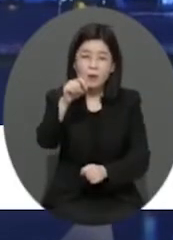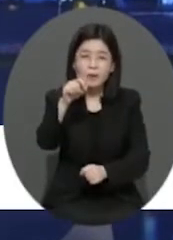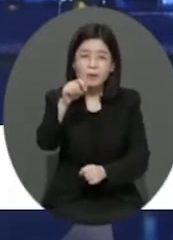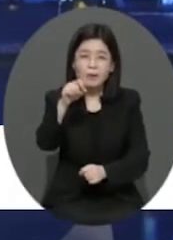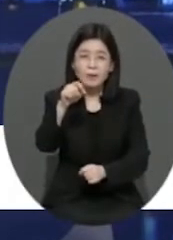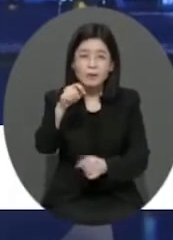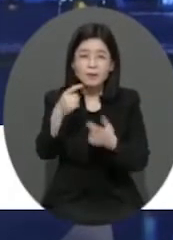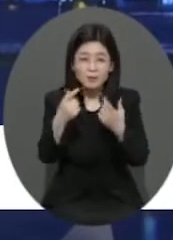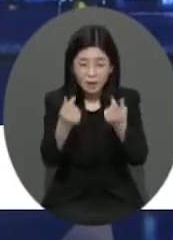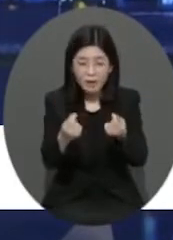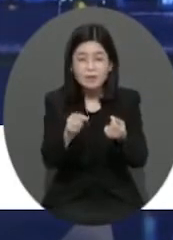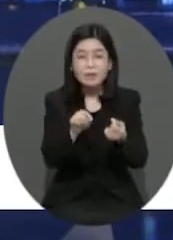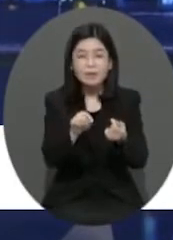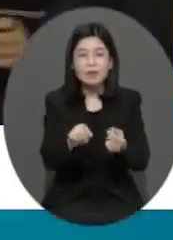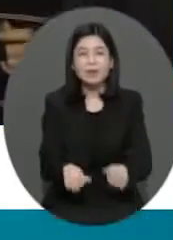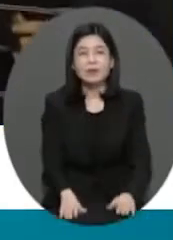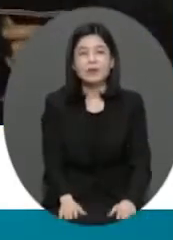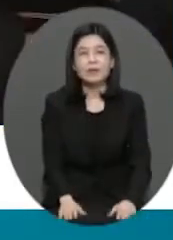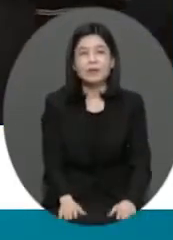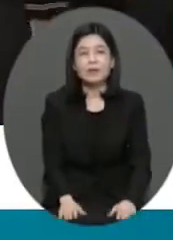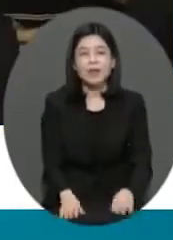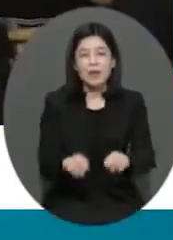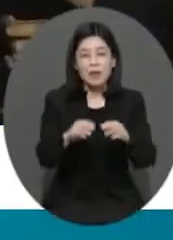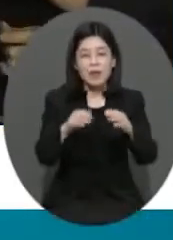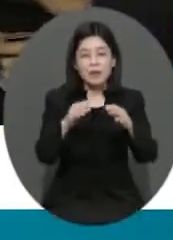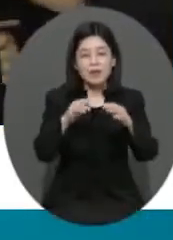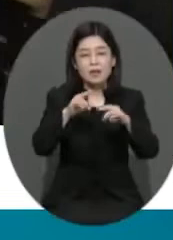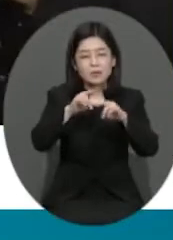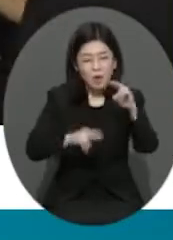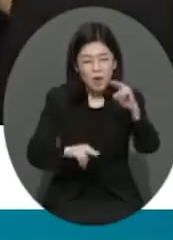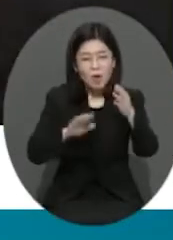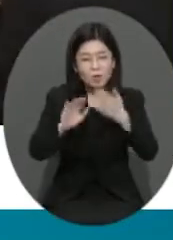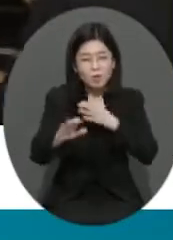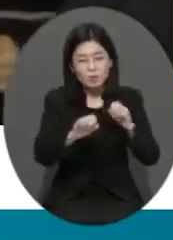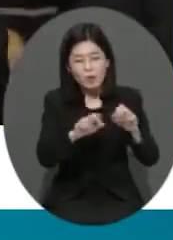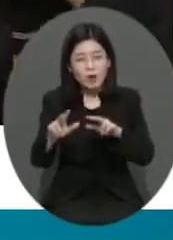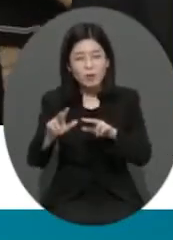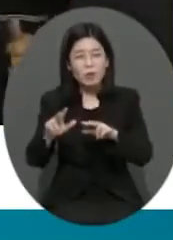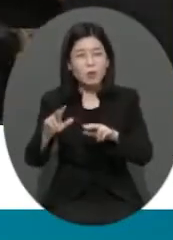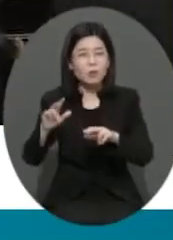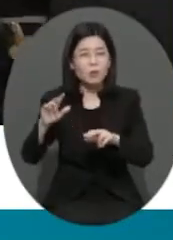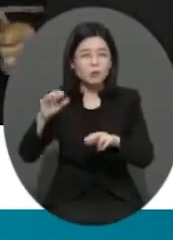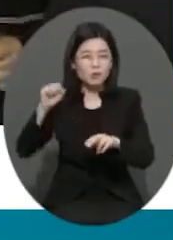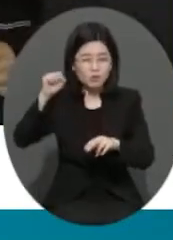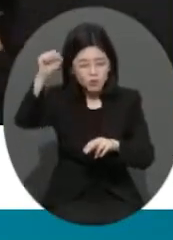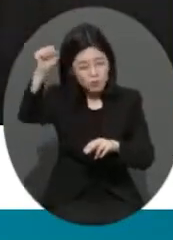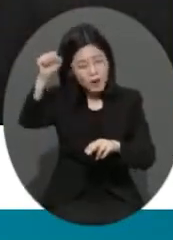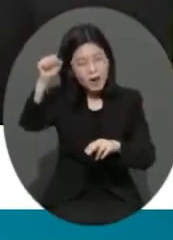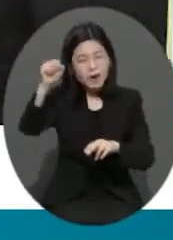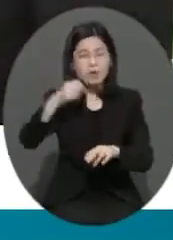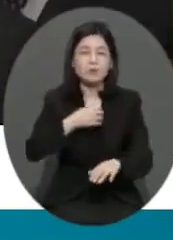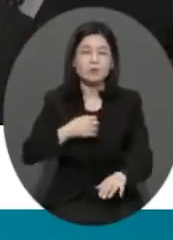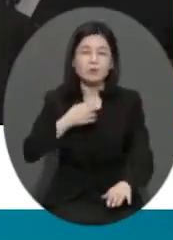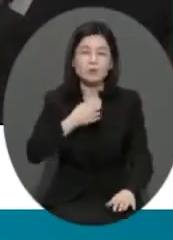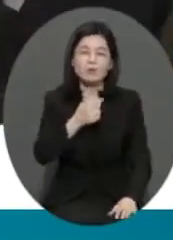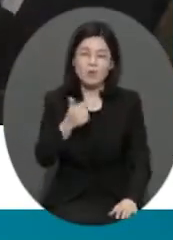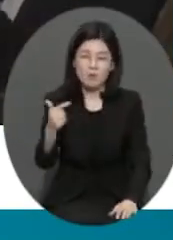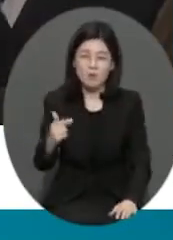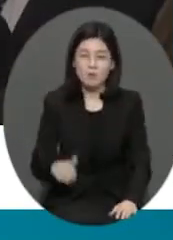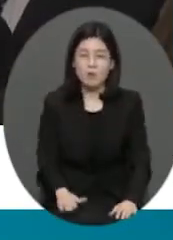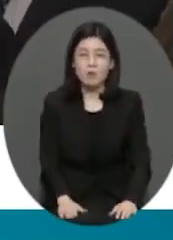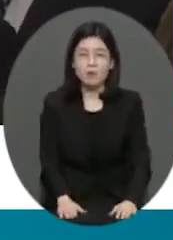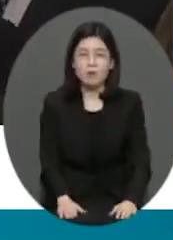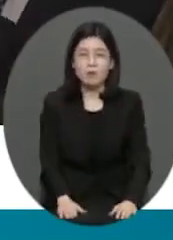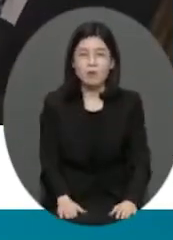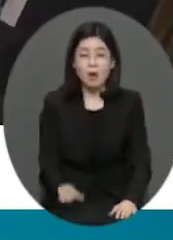출마를 하는 부분에 있어서는 우려가 큽니다 우려가 크고 중립을 지켜야 되는 고위공직자 입장에서